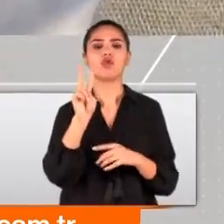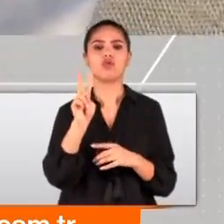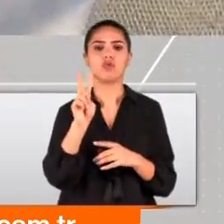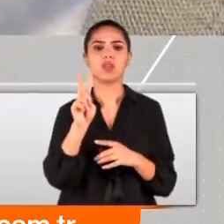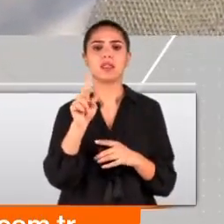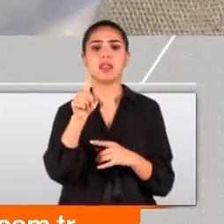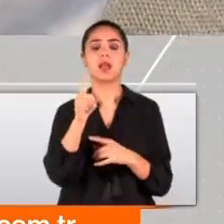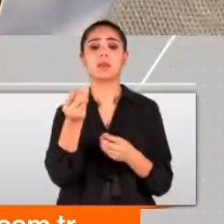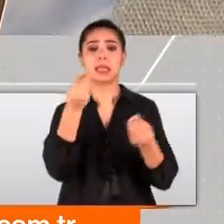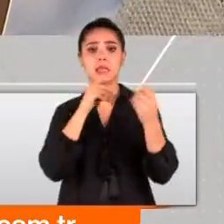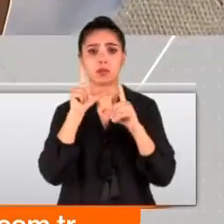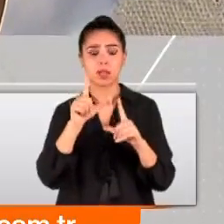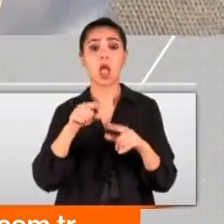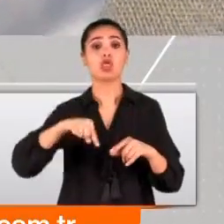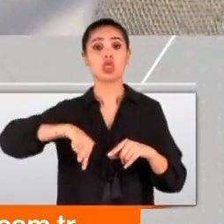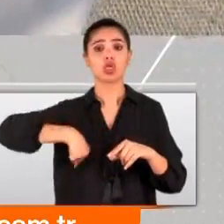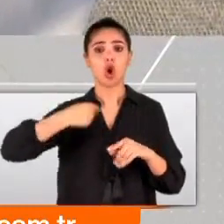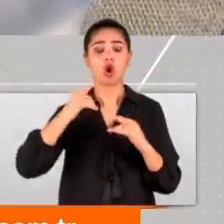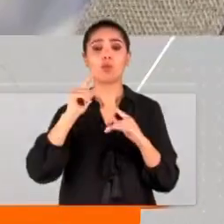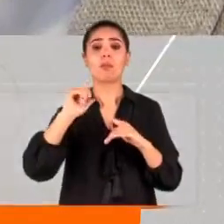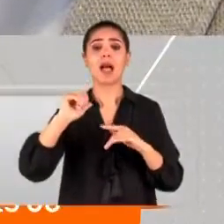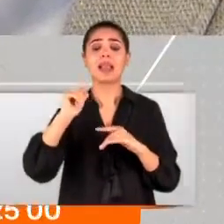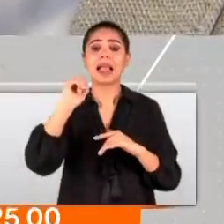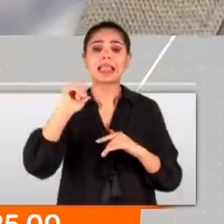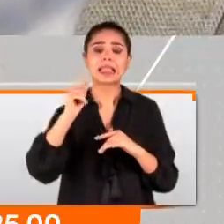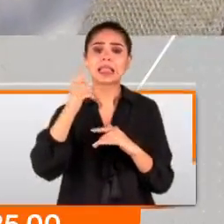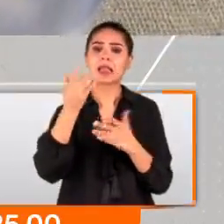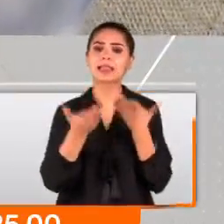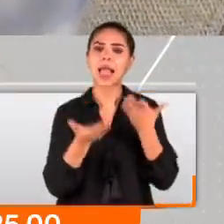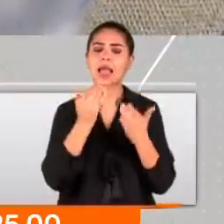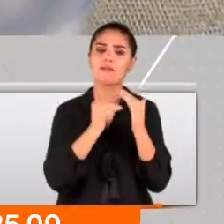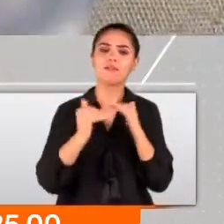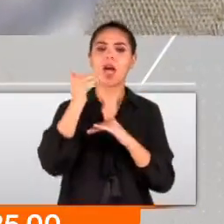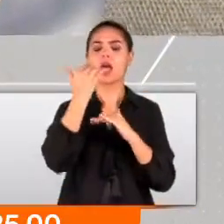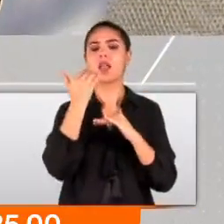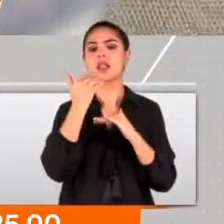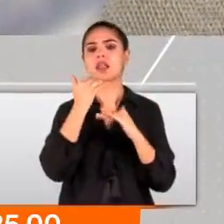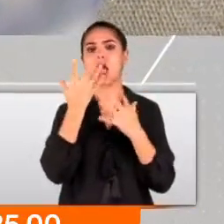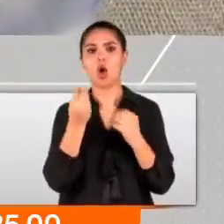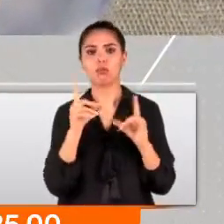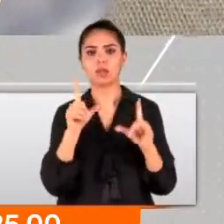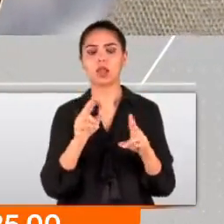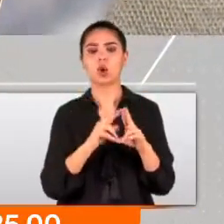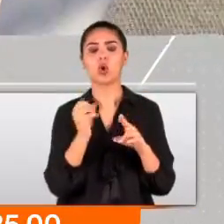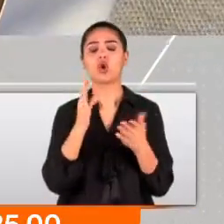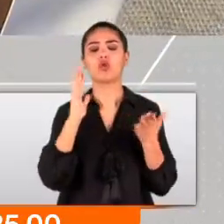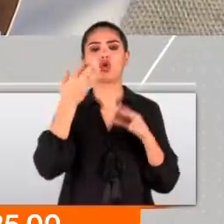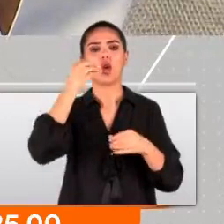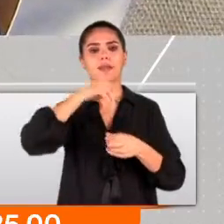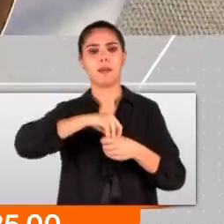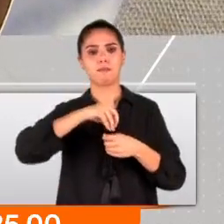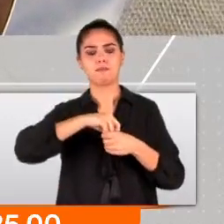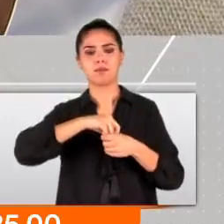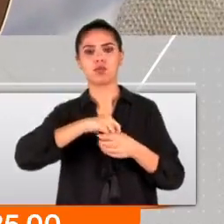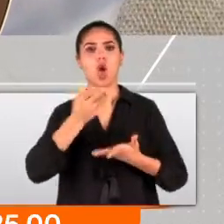yeteri miktarda alınmalı, hatta normal değerin üst sınırına yakın olmalı. Ben hastalığımda öyle bir politika güdüyorum bu COVID-19 döneminde.